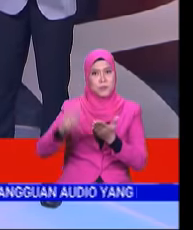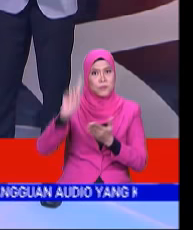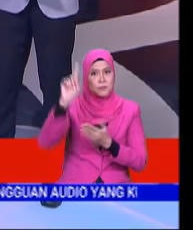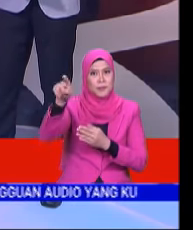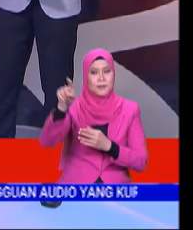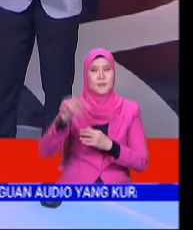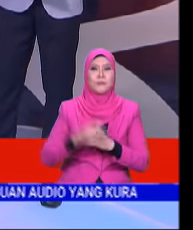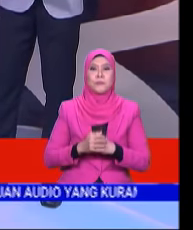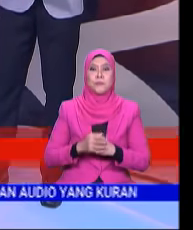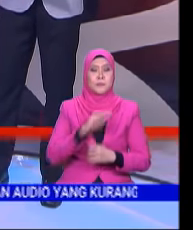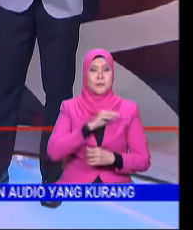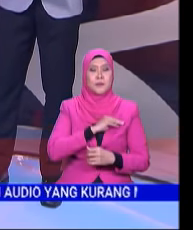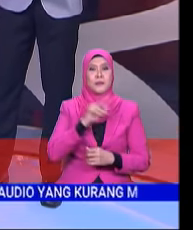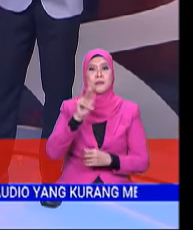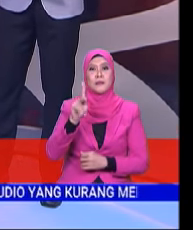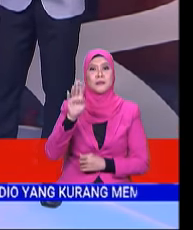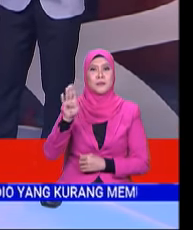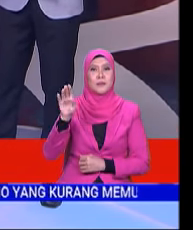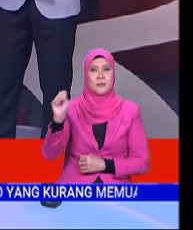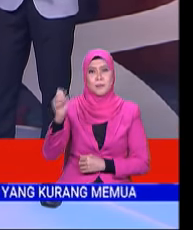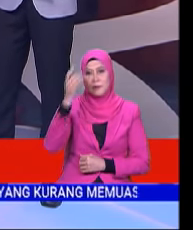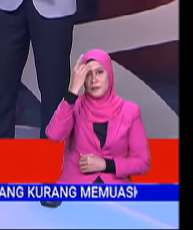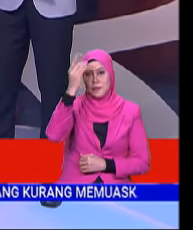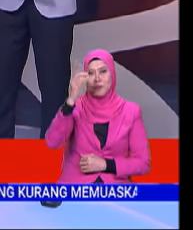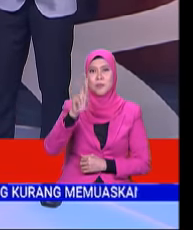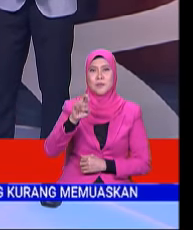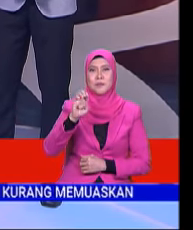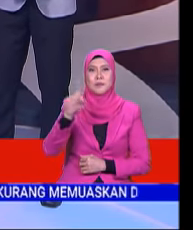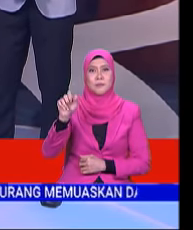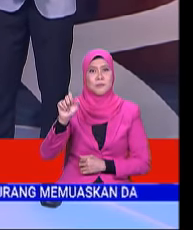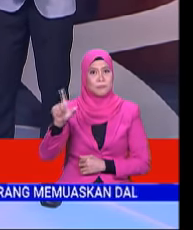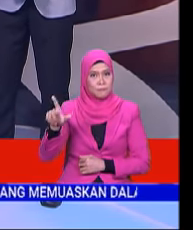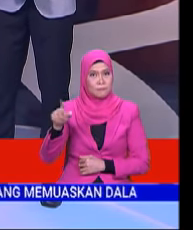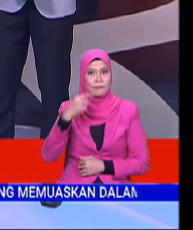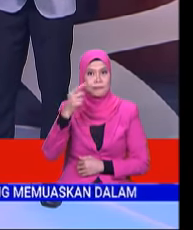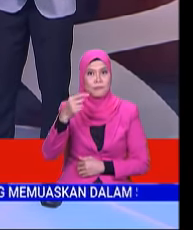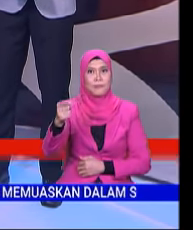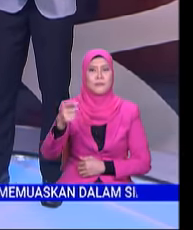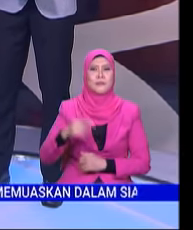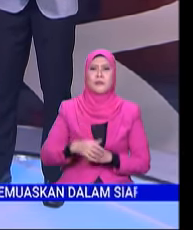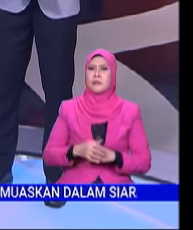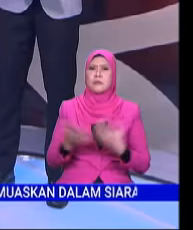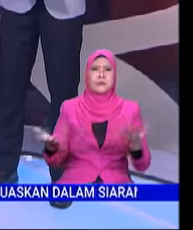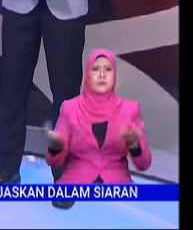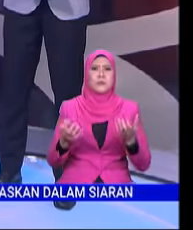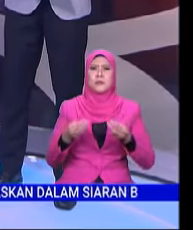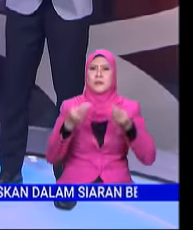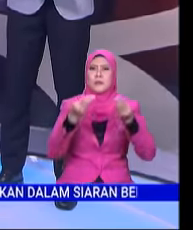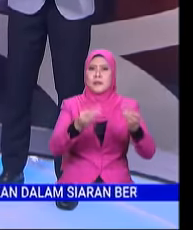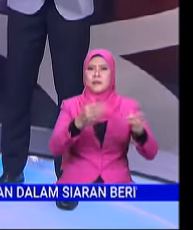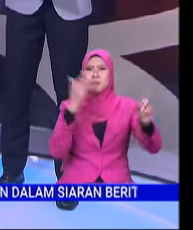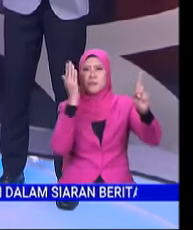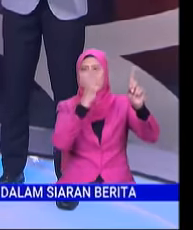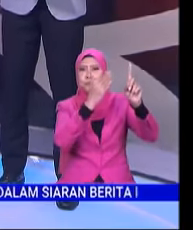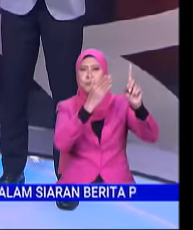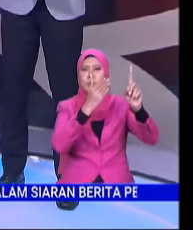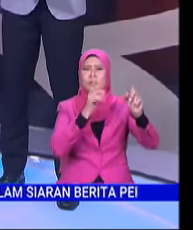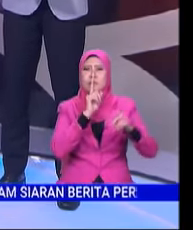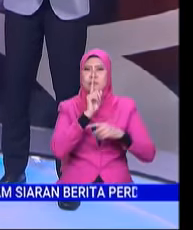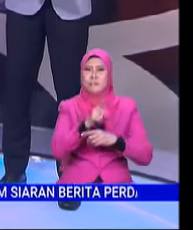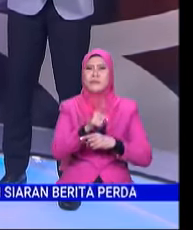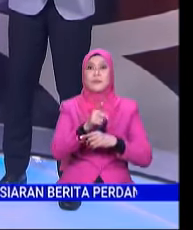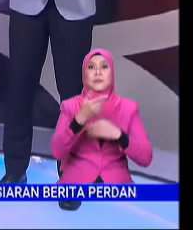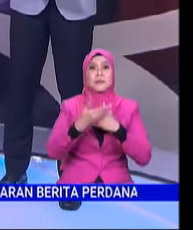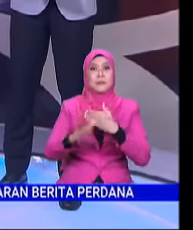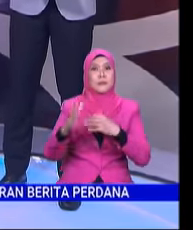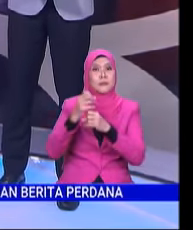hadapan. Jelas Menteri Belia dan Sukan Dato' Sri Rizal Marikan Nain Amerikan, pihaknya mahu memberikan sasaran yang realistik